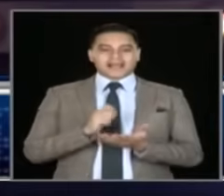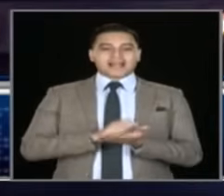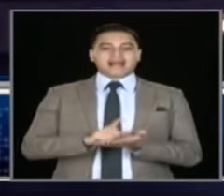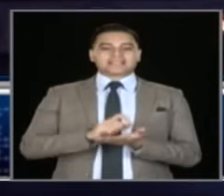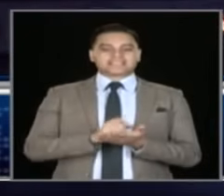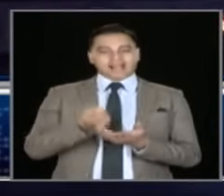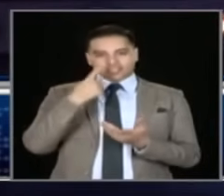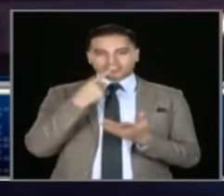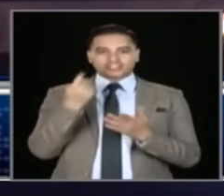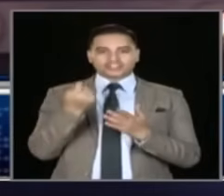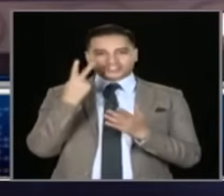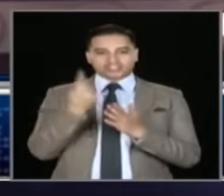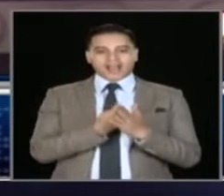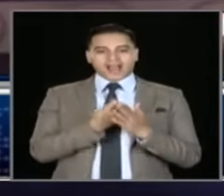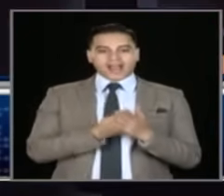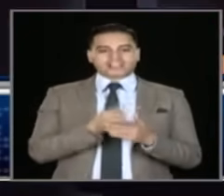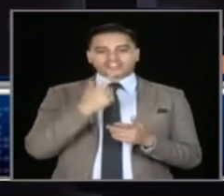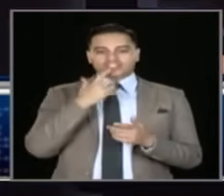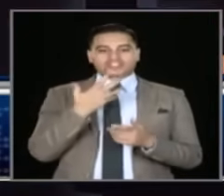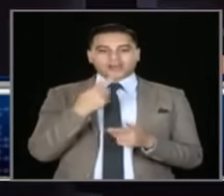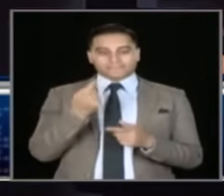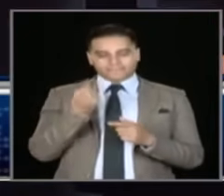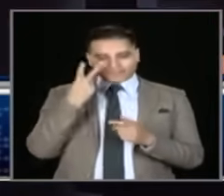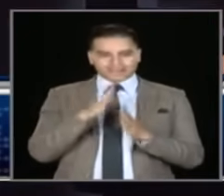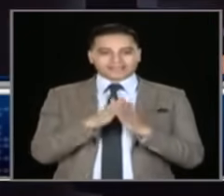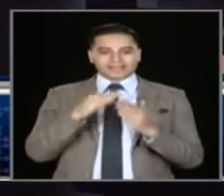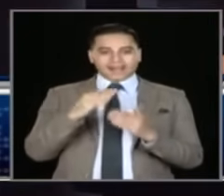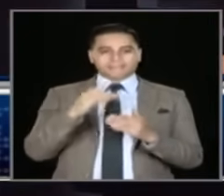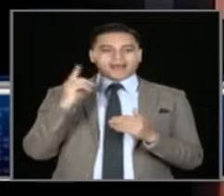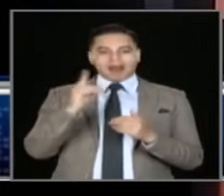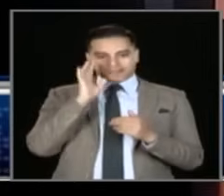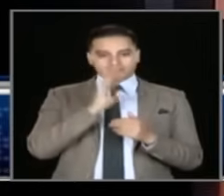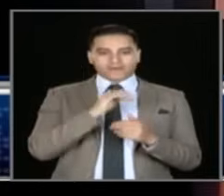رسائل إلى شاعر شاب، هو كتاب لشاعر عالمي، فمن هو؟